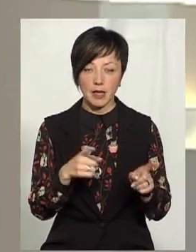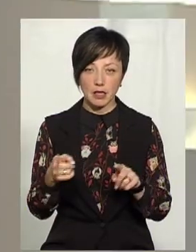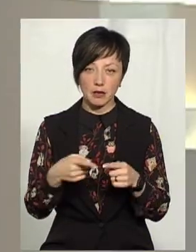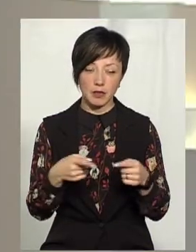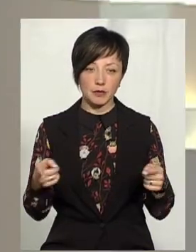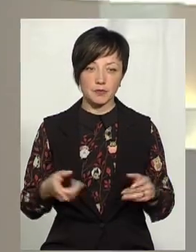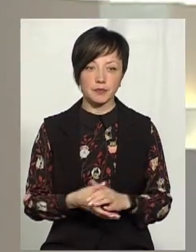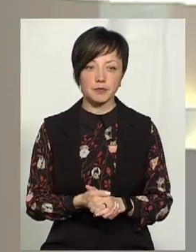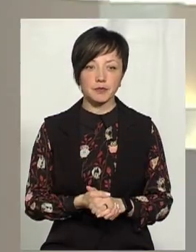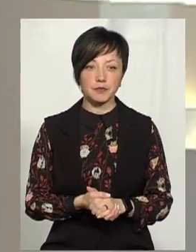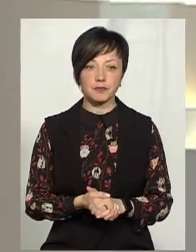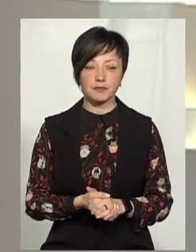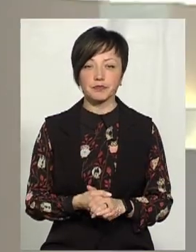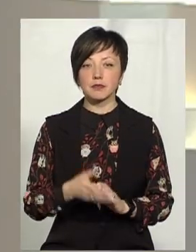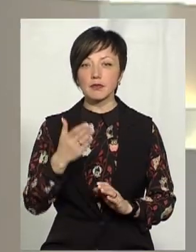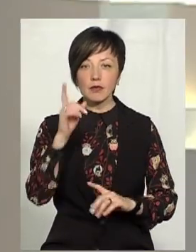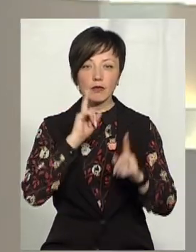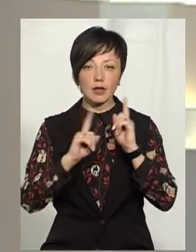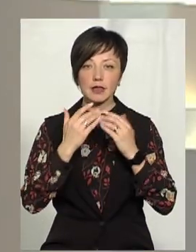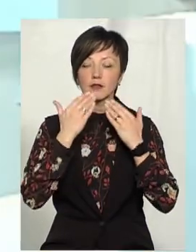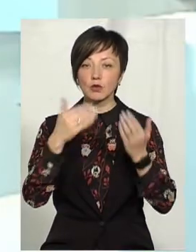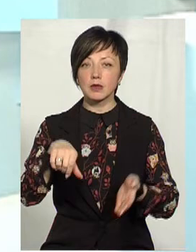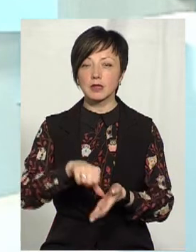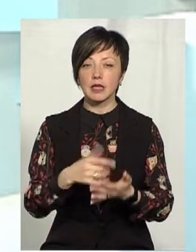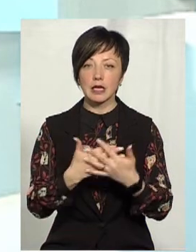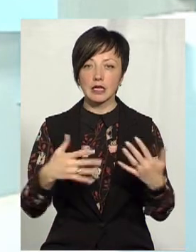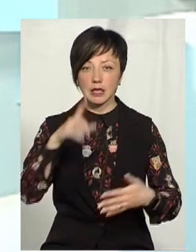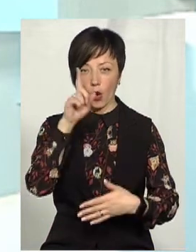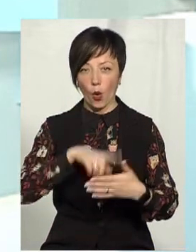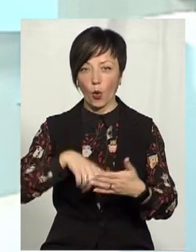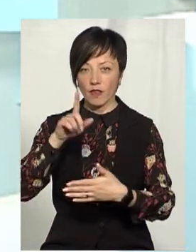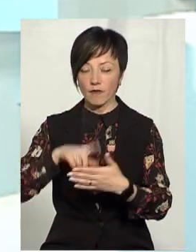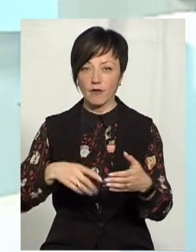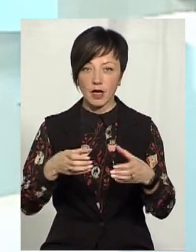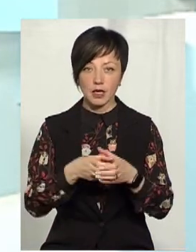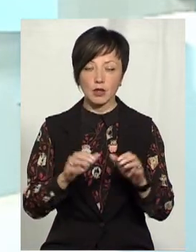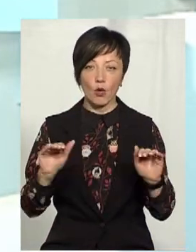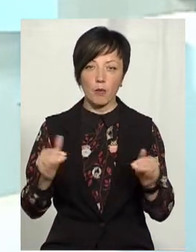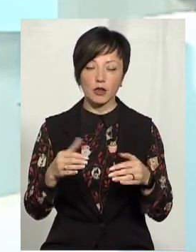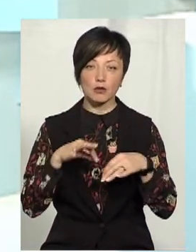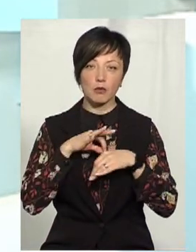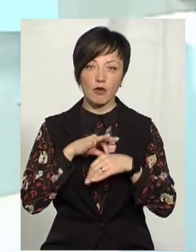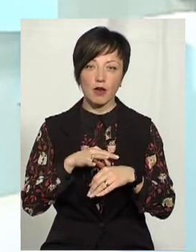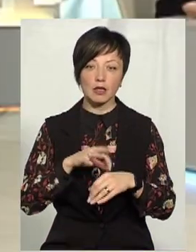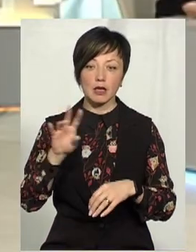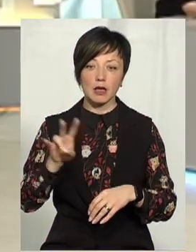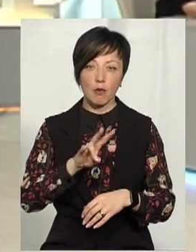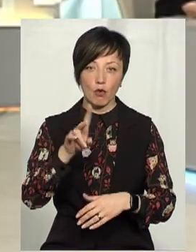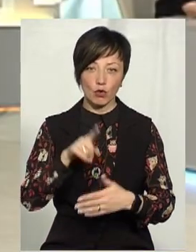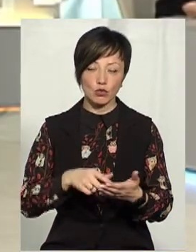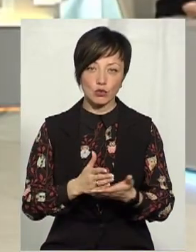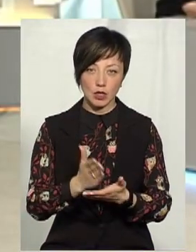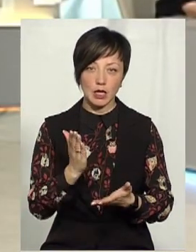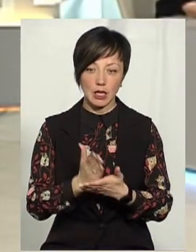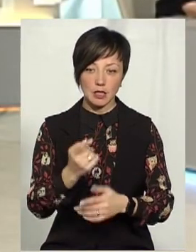Це перехідний етап. Під час брифінгу ви звернулись до представників різних конфесій щодо обмеження проведення богослужінь. Уже